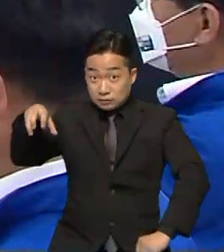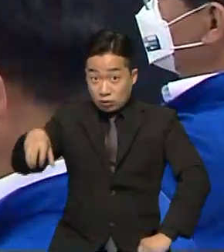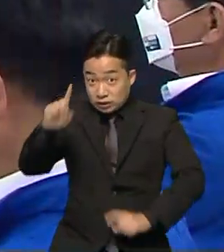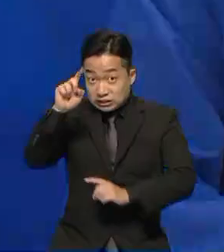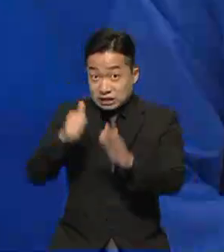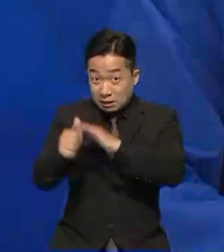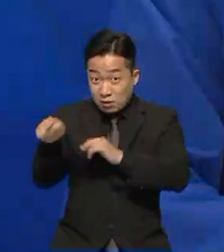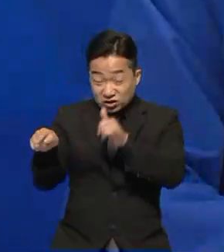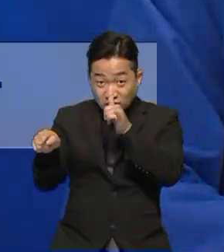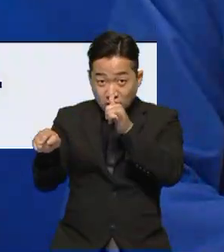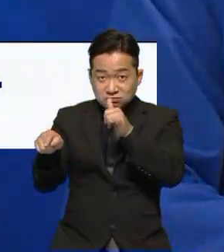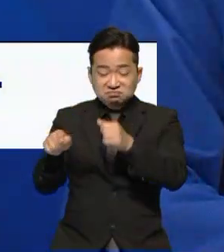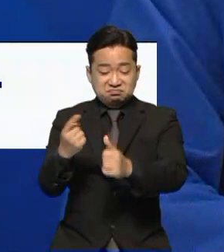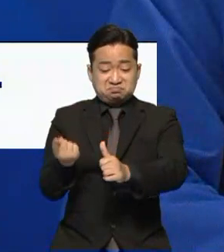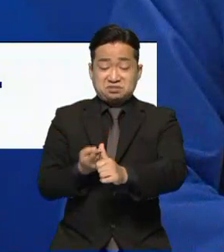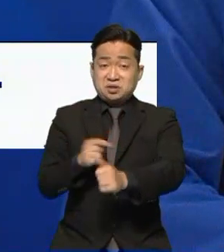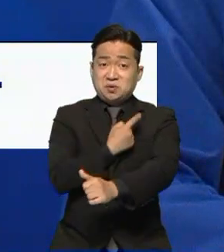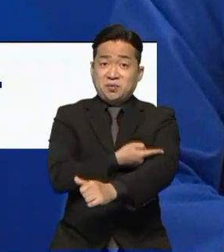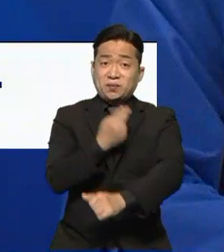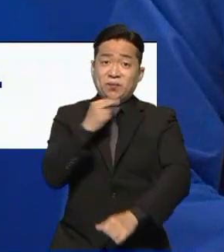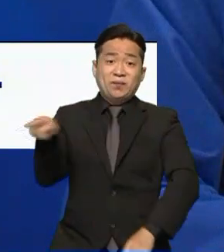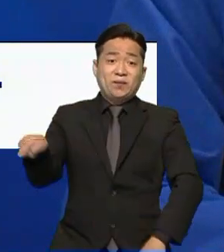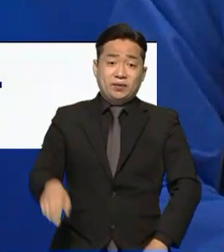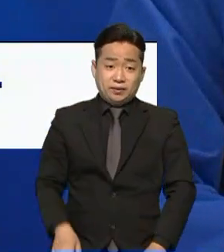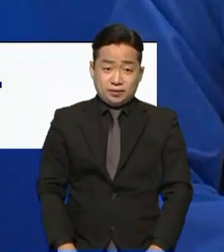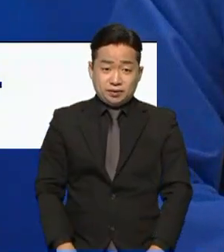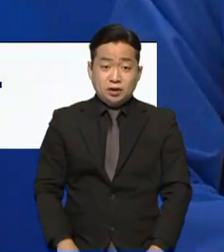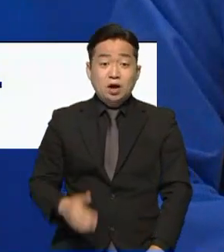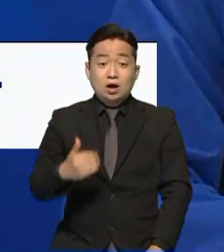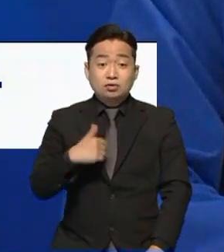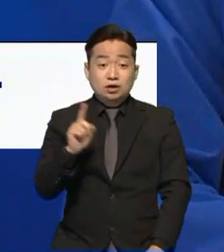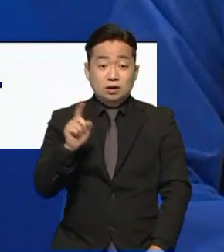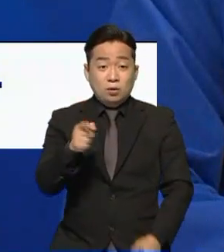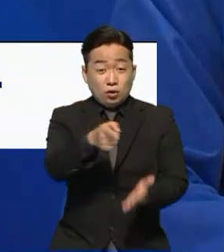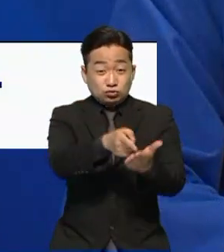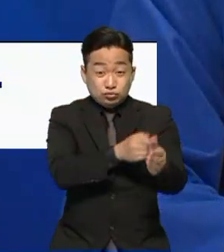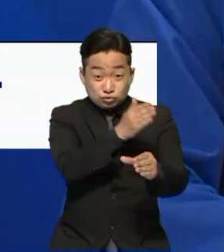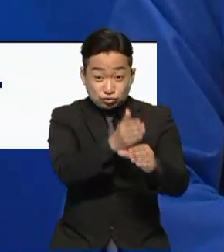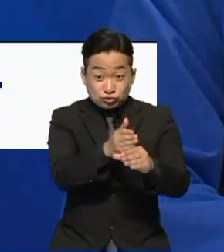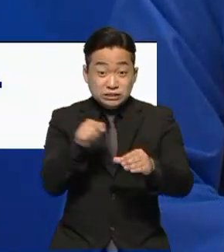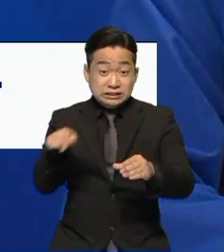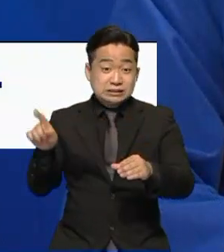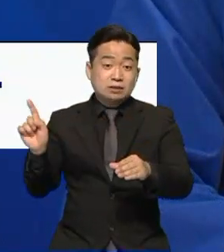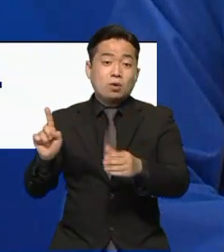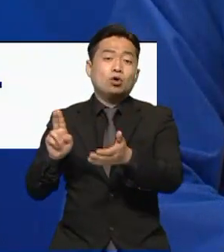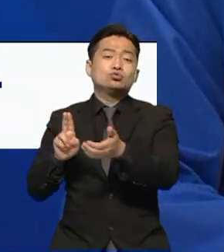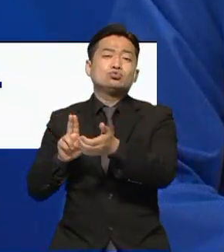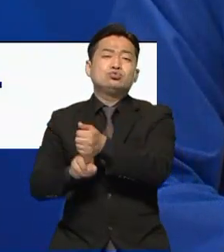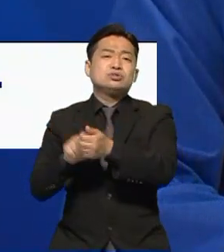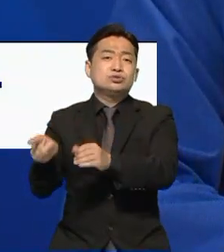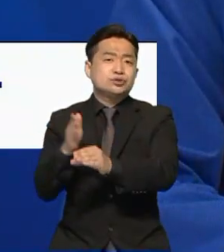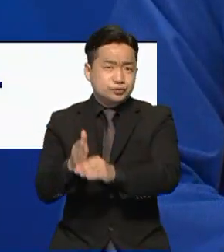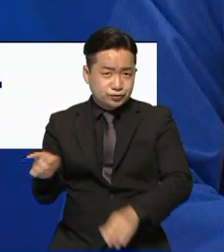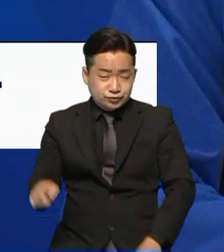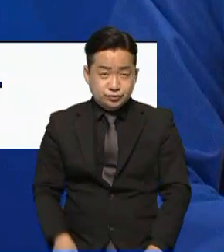쏘아붙였습니다. 민주당은 그나마 수술 중이지만 국민의힘은 지금도 숨기는 중입니다.